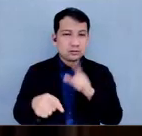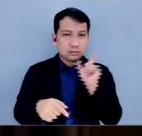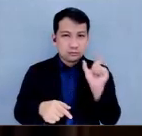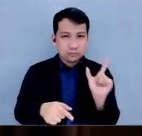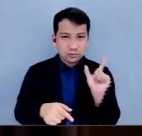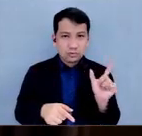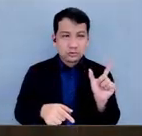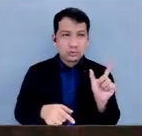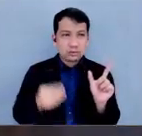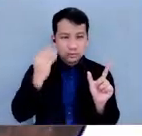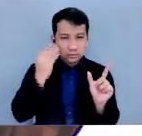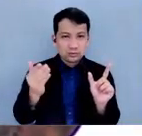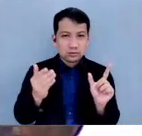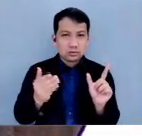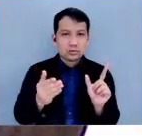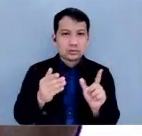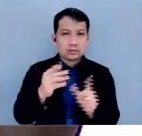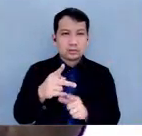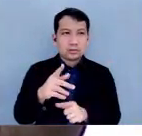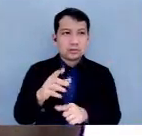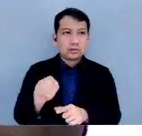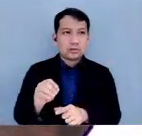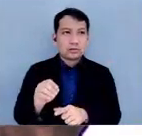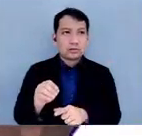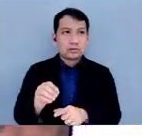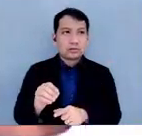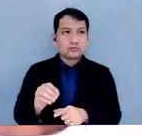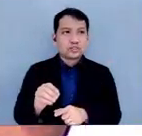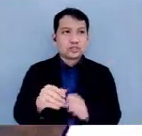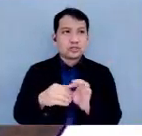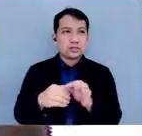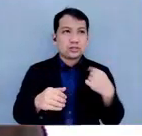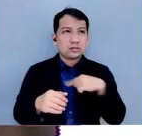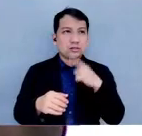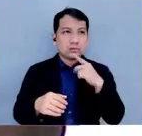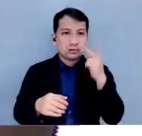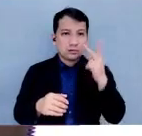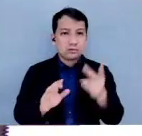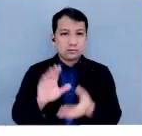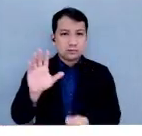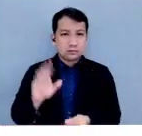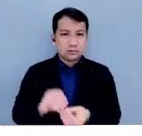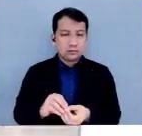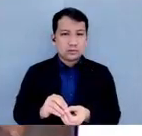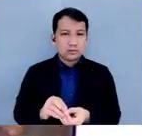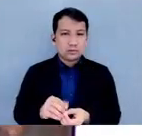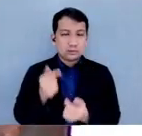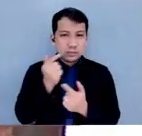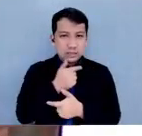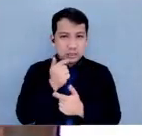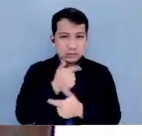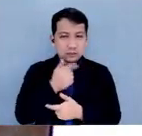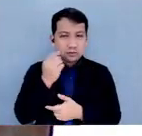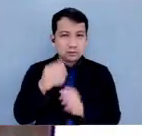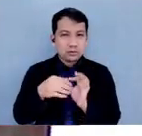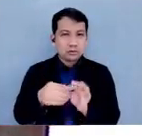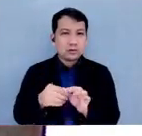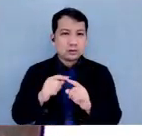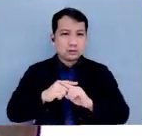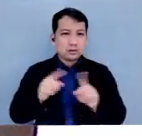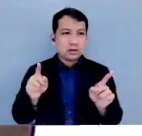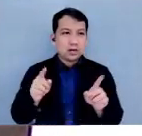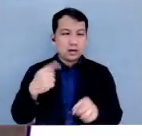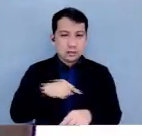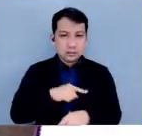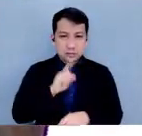bigas. Kabalo mo, unsay pinagada kong pinakakatauanan aning tanan. Ibakak din mo ng